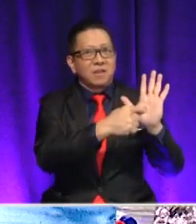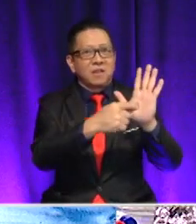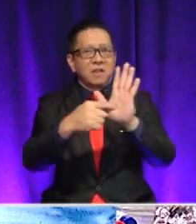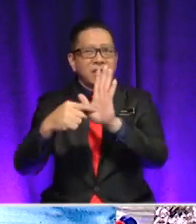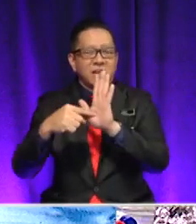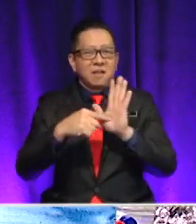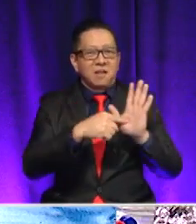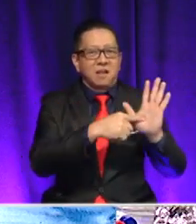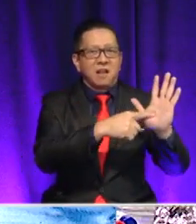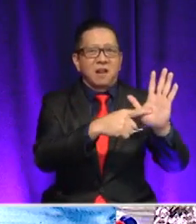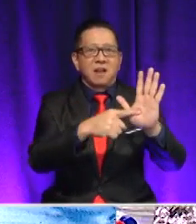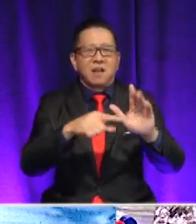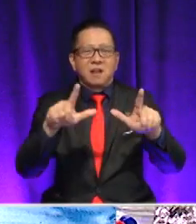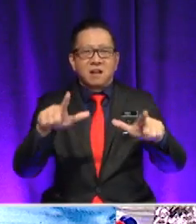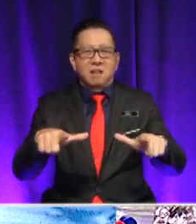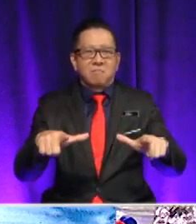kita